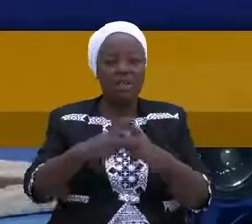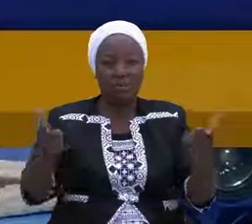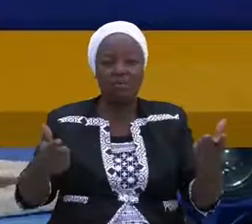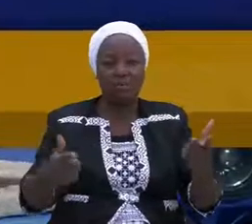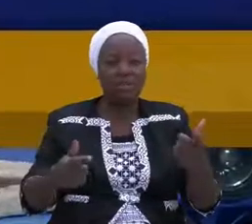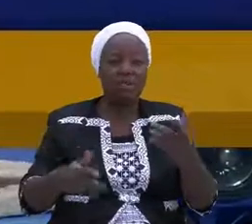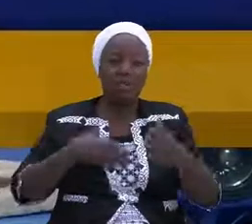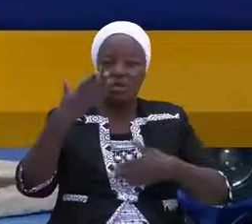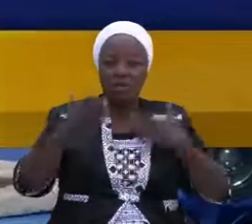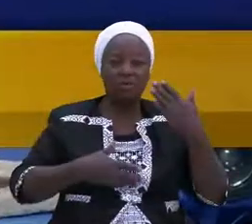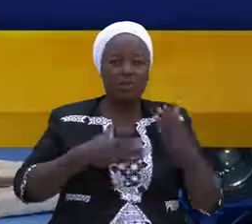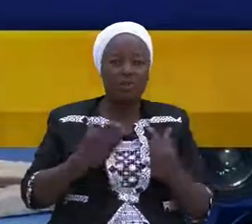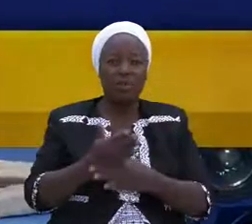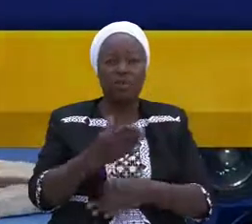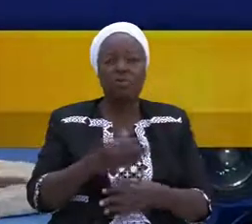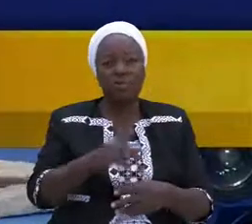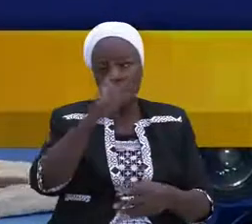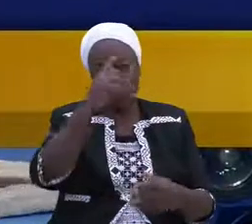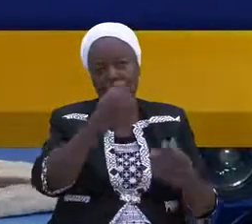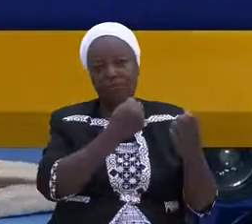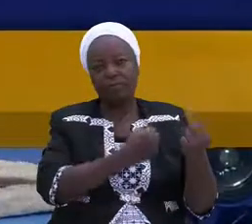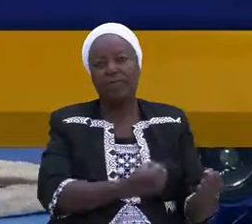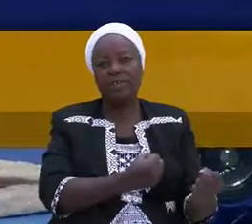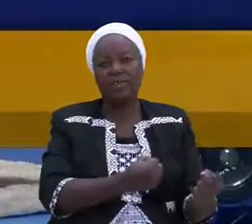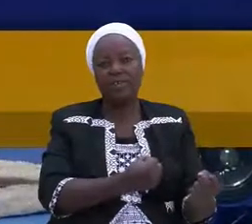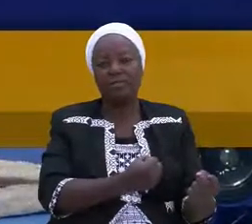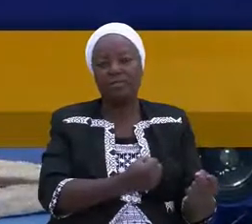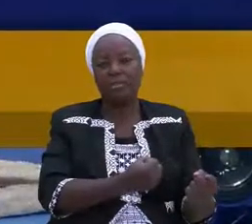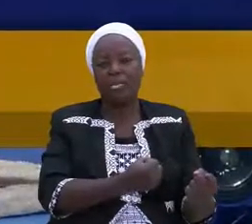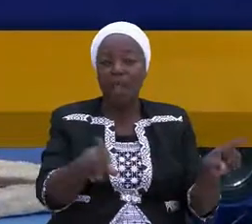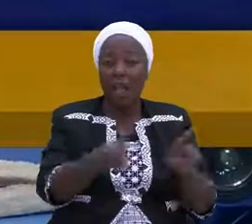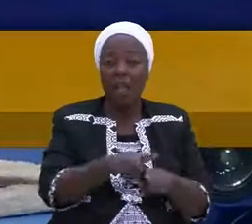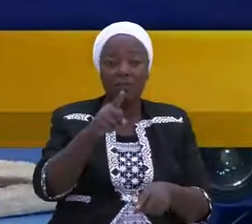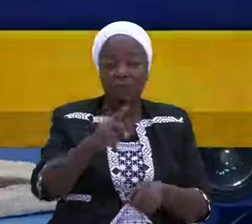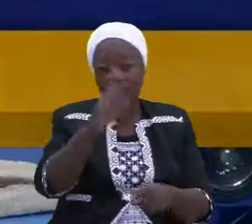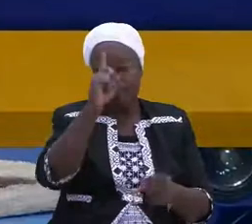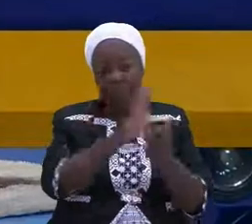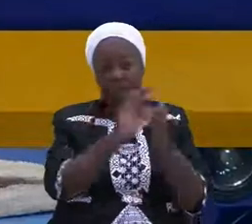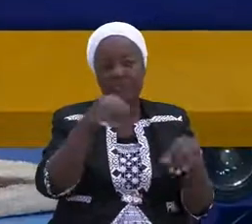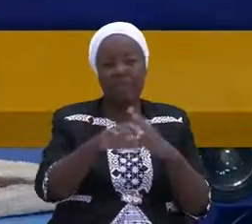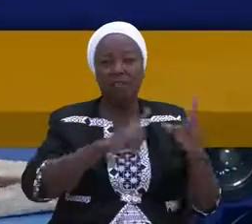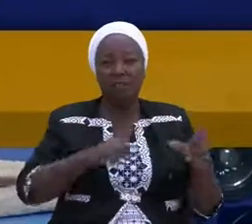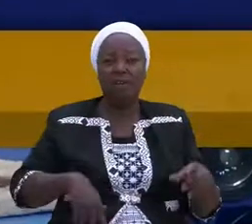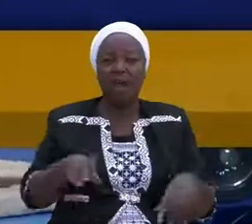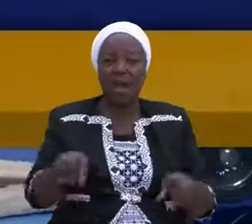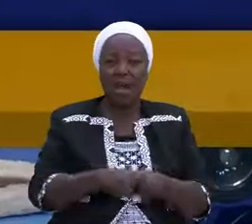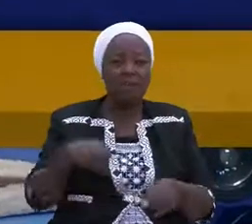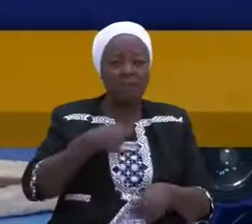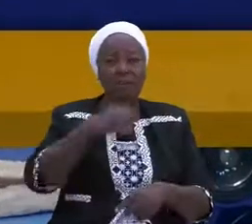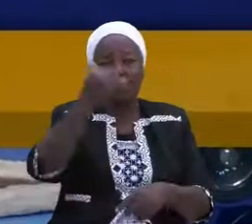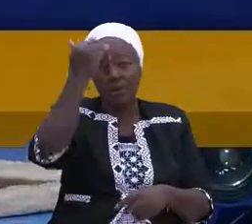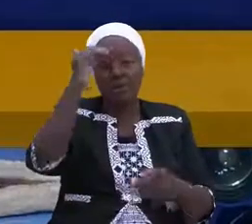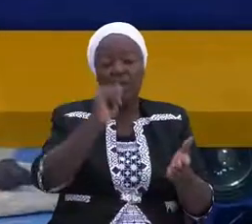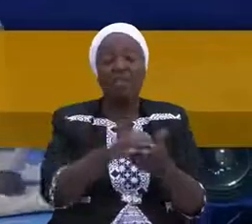foi. Cela vient par la foi. Les miracles sans précédent avec une grande joie par la foi. Comme